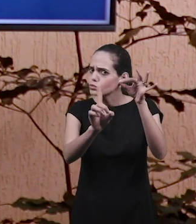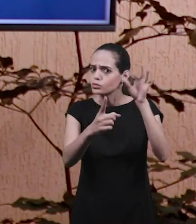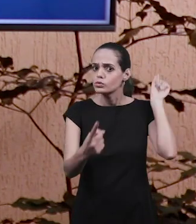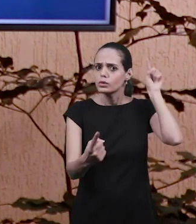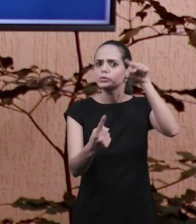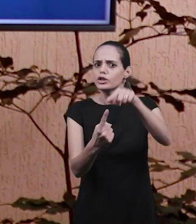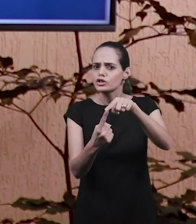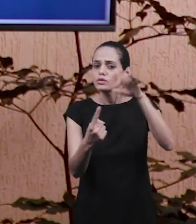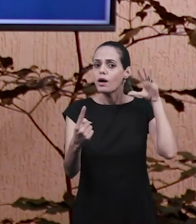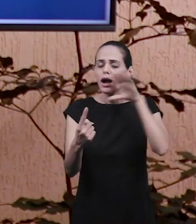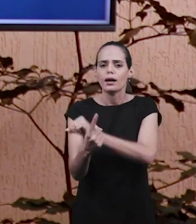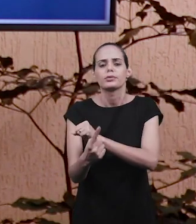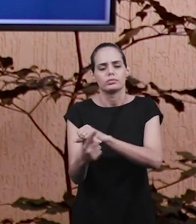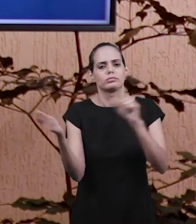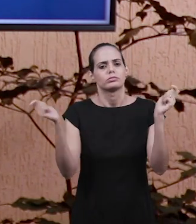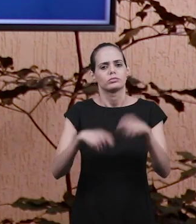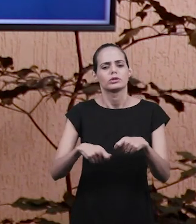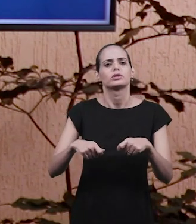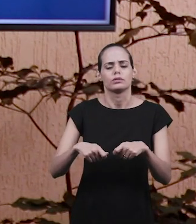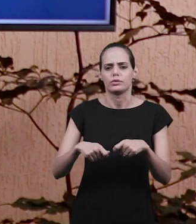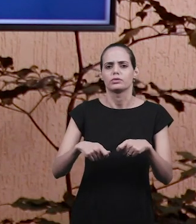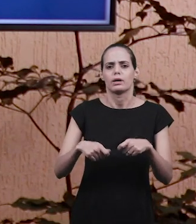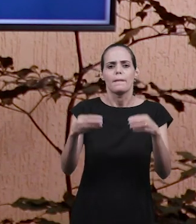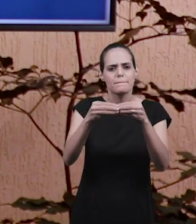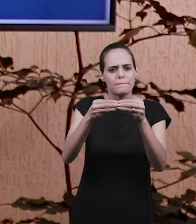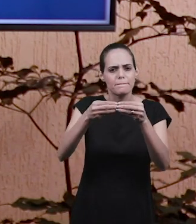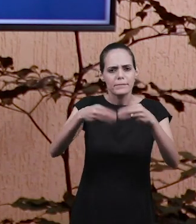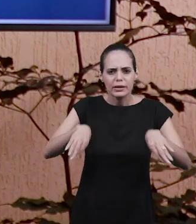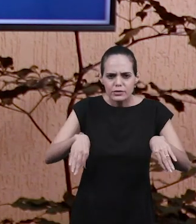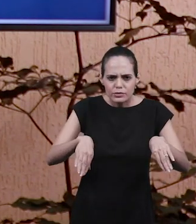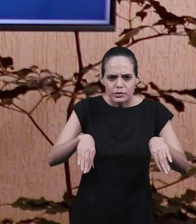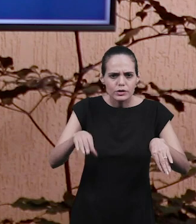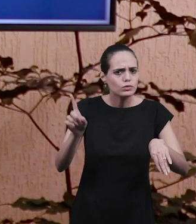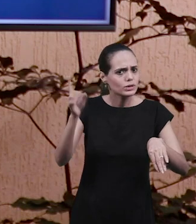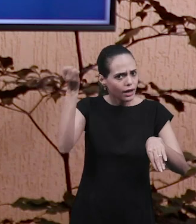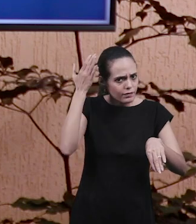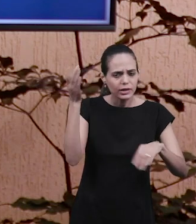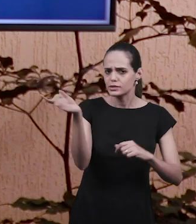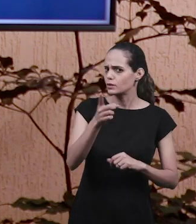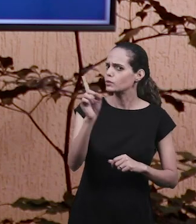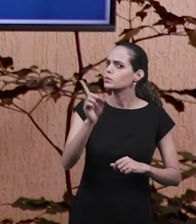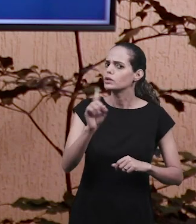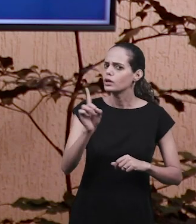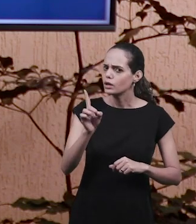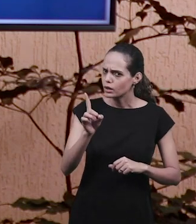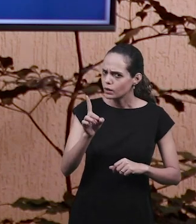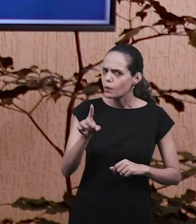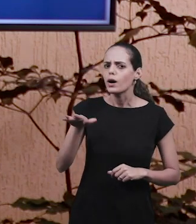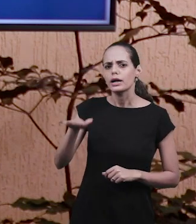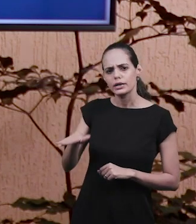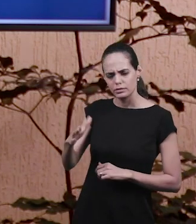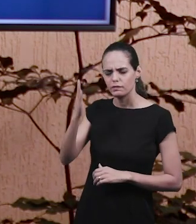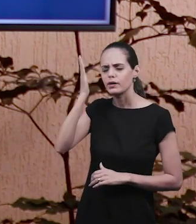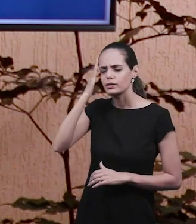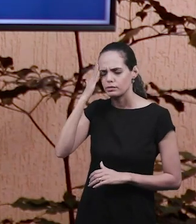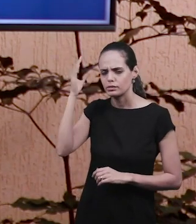directement. Ça, c'est possible sans aucun préjudice pour la révélation. Je peux